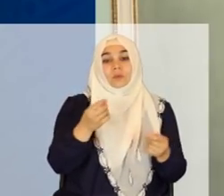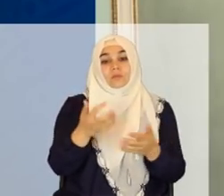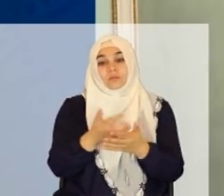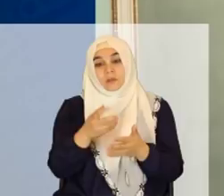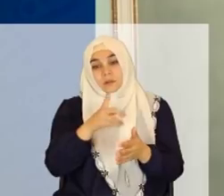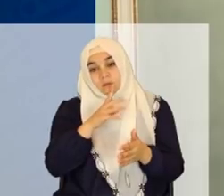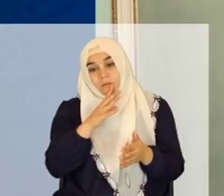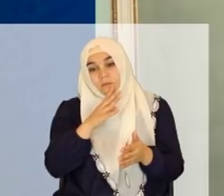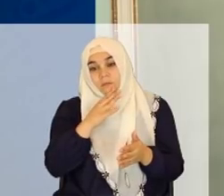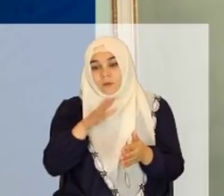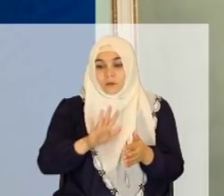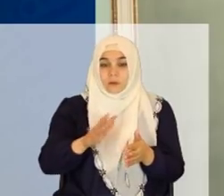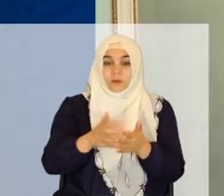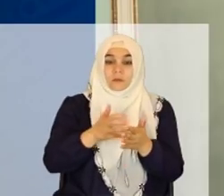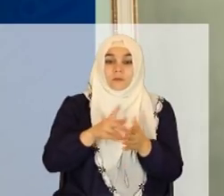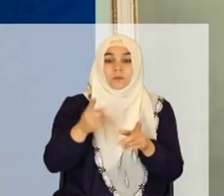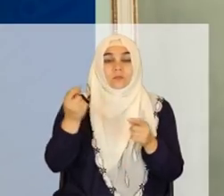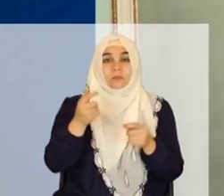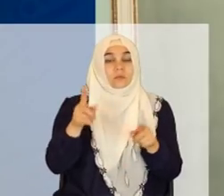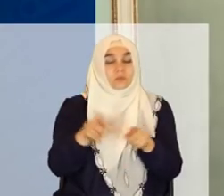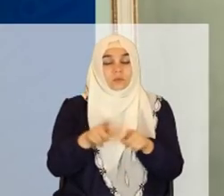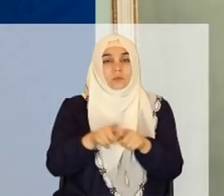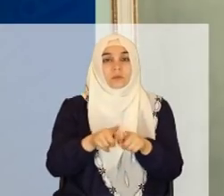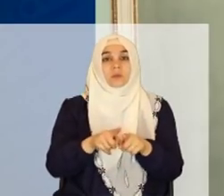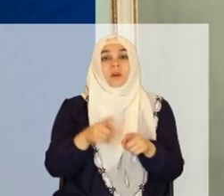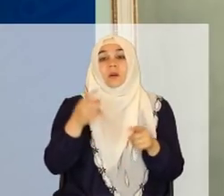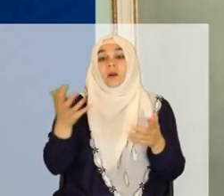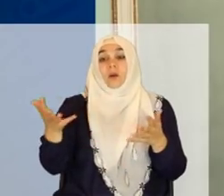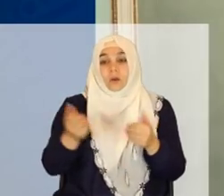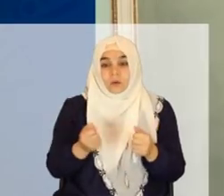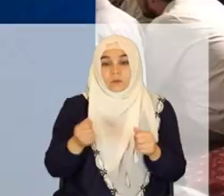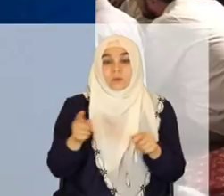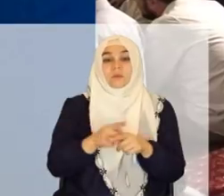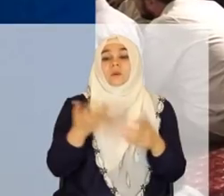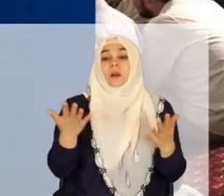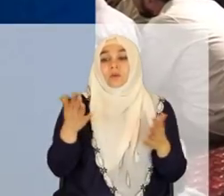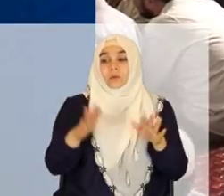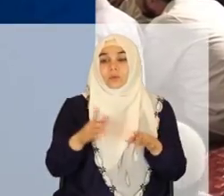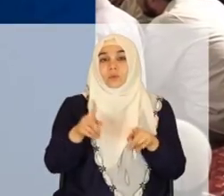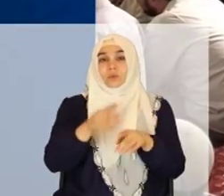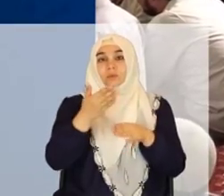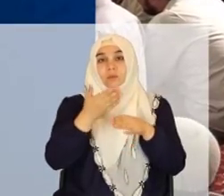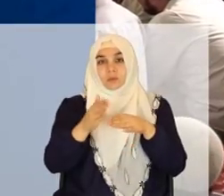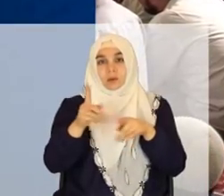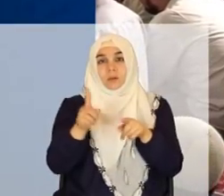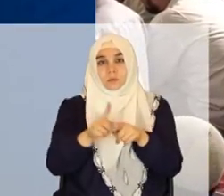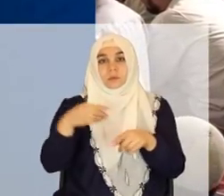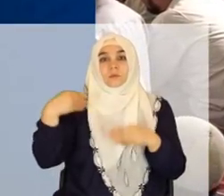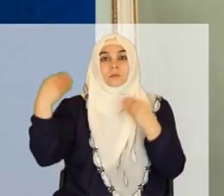ushur bermay qo'ysak bo'lavermikin degan tushuncha bor. Yo'q. Hosilni oldingizmi, qancha bo'lishidan qat'iy nazar